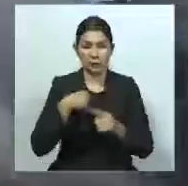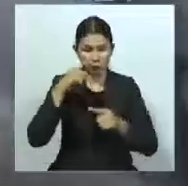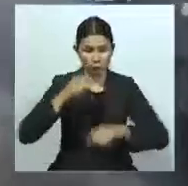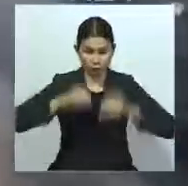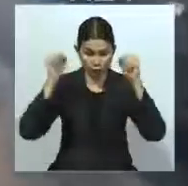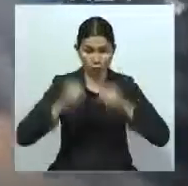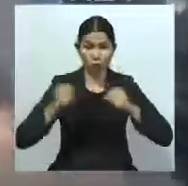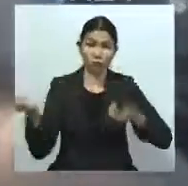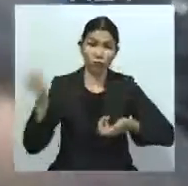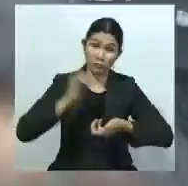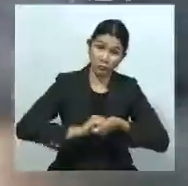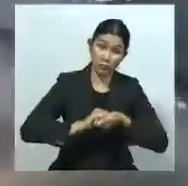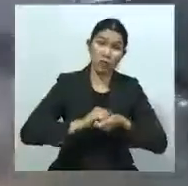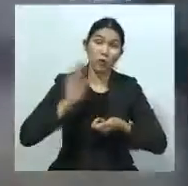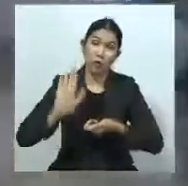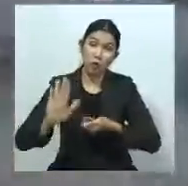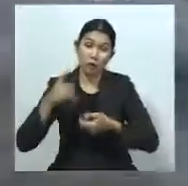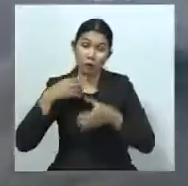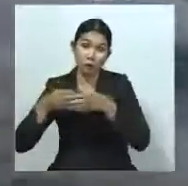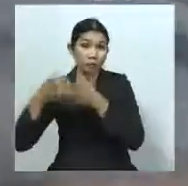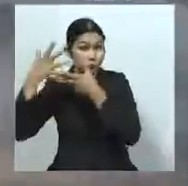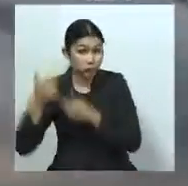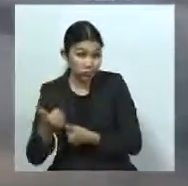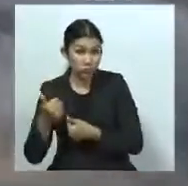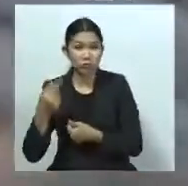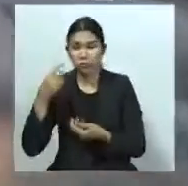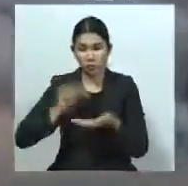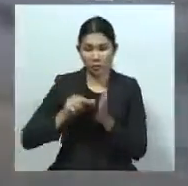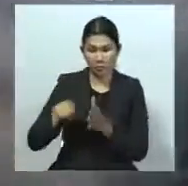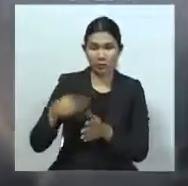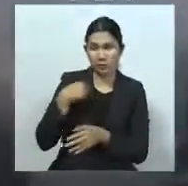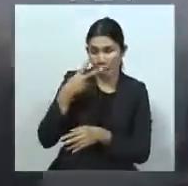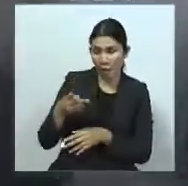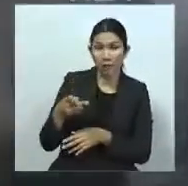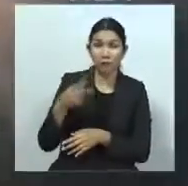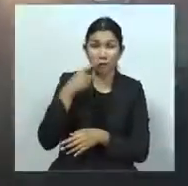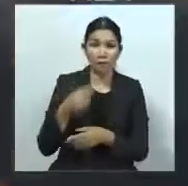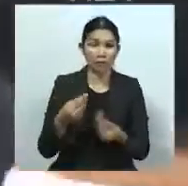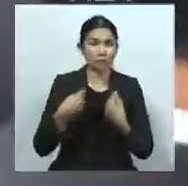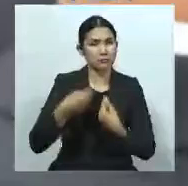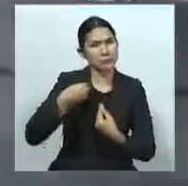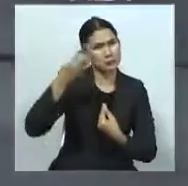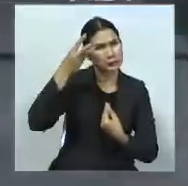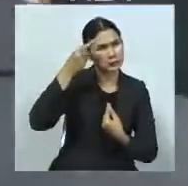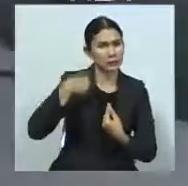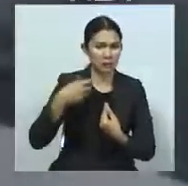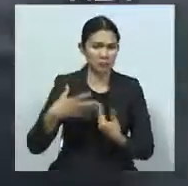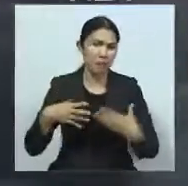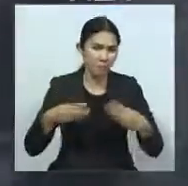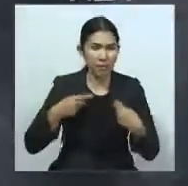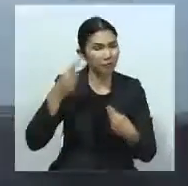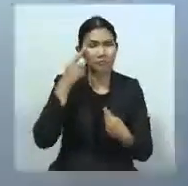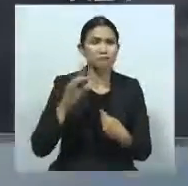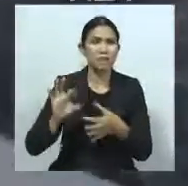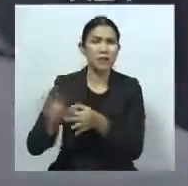ร่วมรัฐบาลระหว่างพรรคประชาธิปัตย์กับพรรคพลังประชารัฐก็ไม่ได้มาเป็นเงื่อนไขให้พรรคชาติไทยพัฒนากำหนดทิศทางของพรรคเ